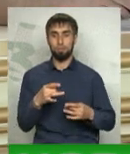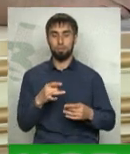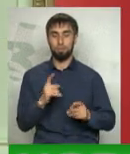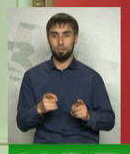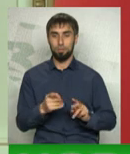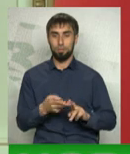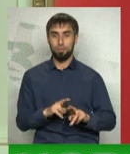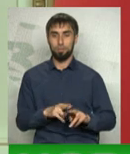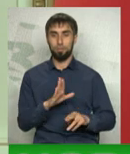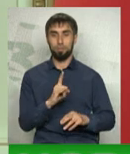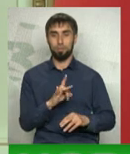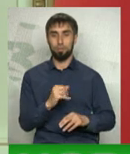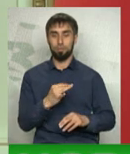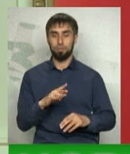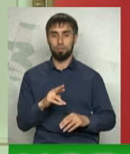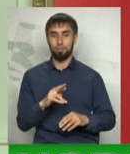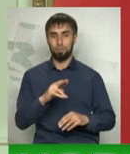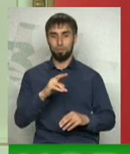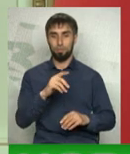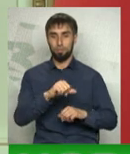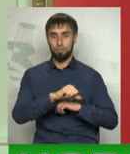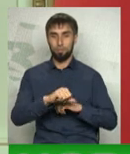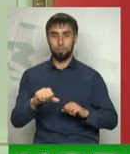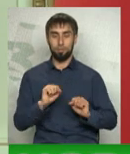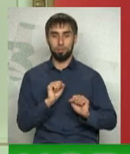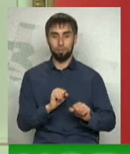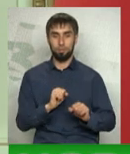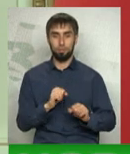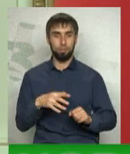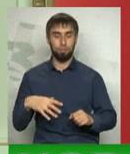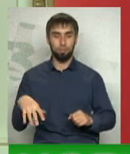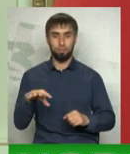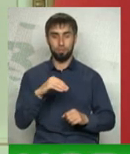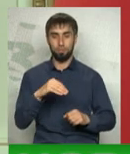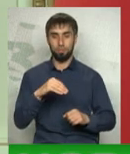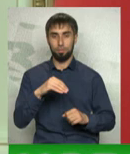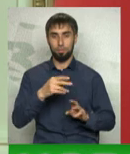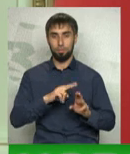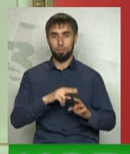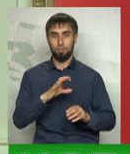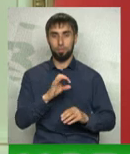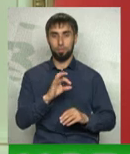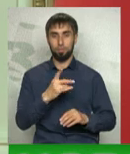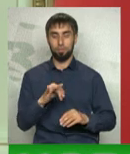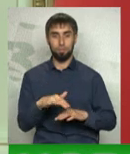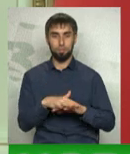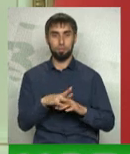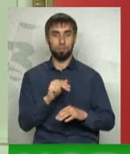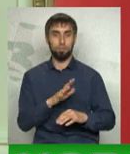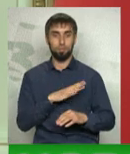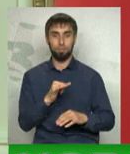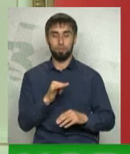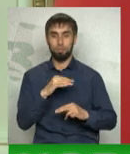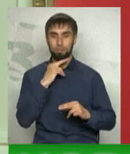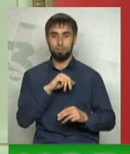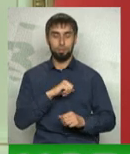это выражение, что границу охраняет весь советский народ, как и было,